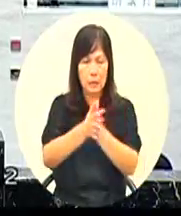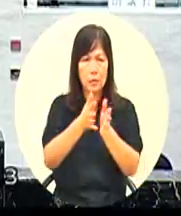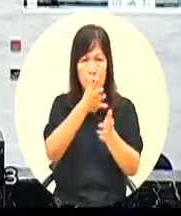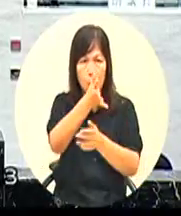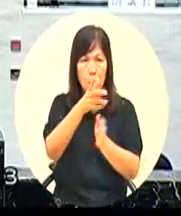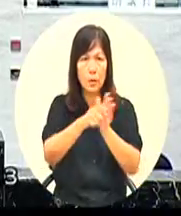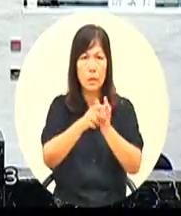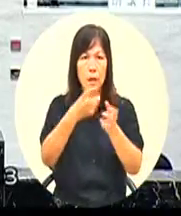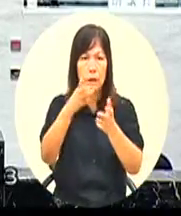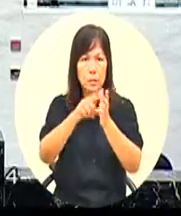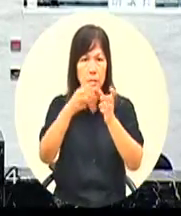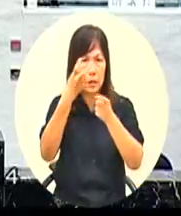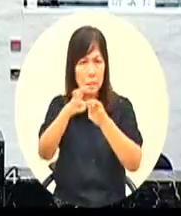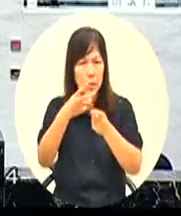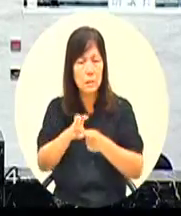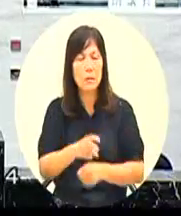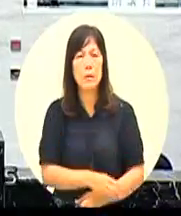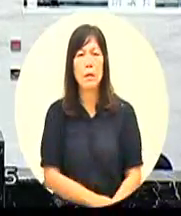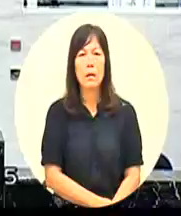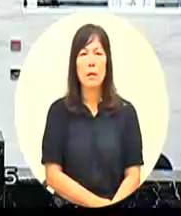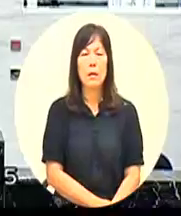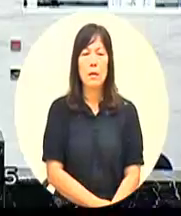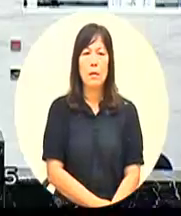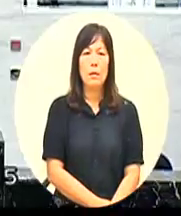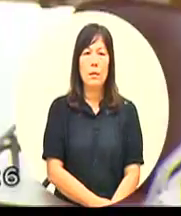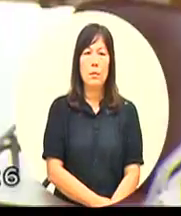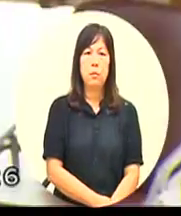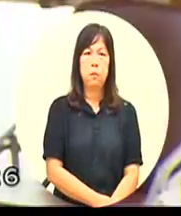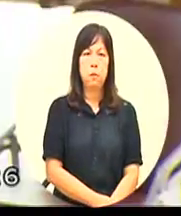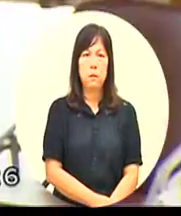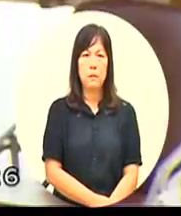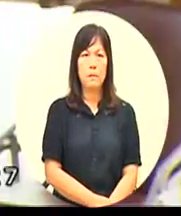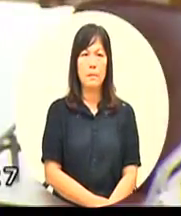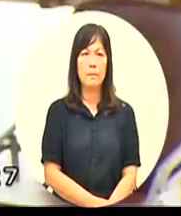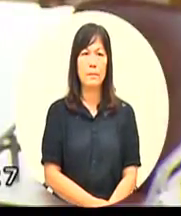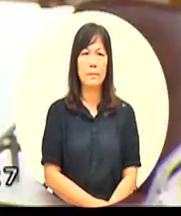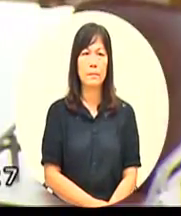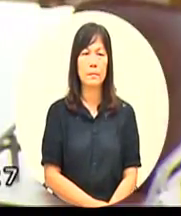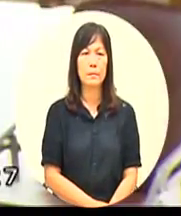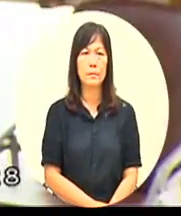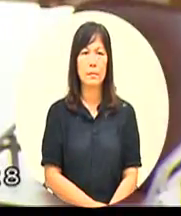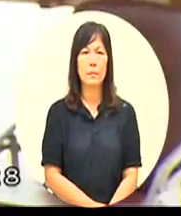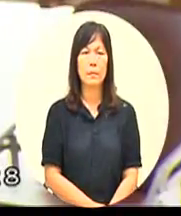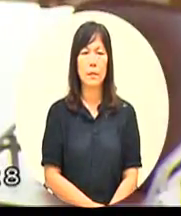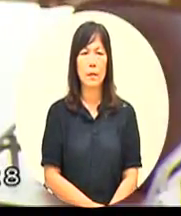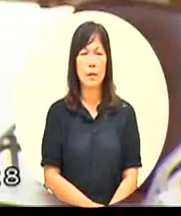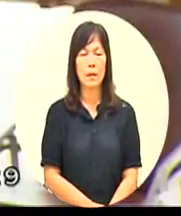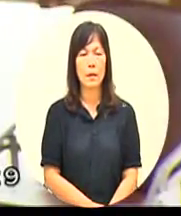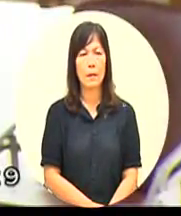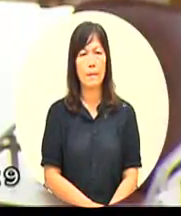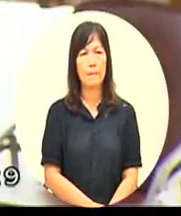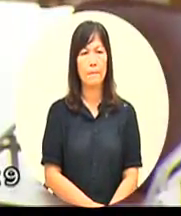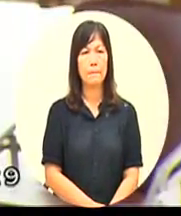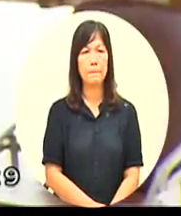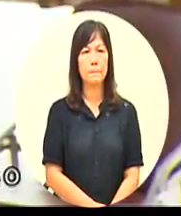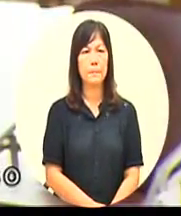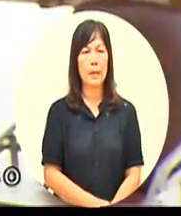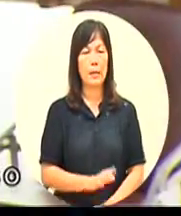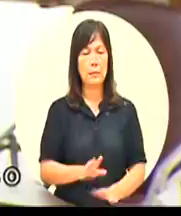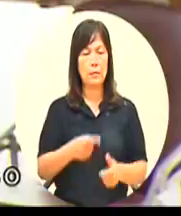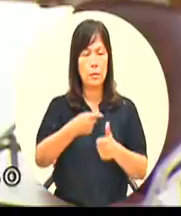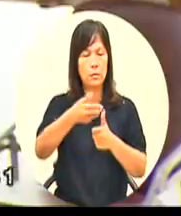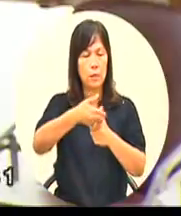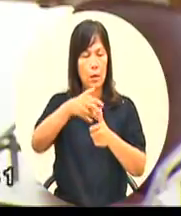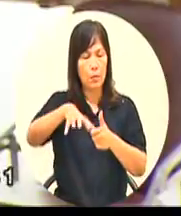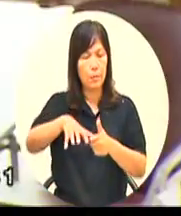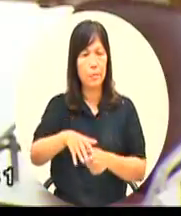时间30分钟，请。 好，谢谢主席。我们今天是我们教育部